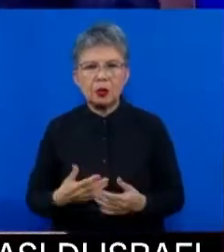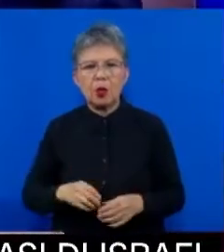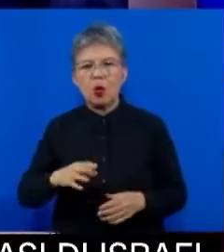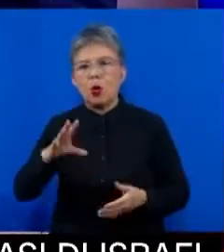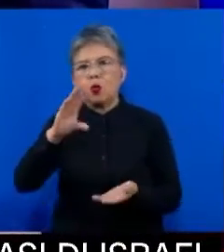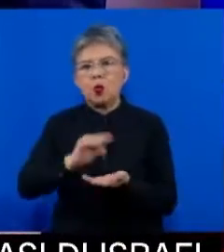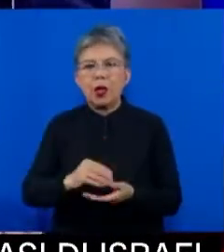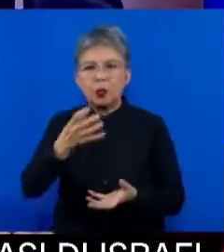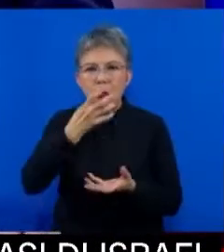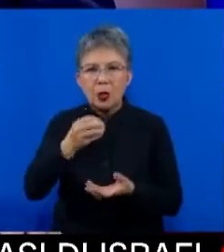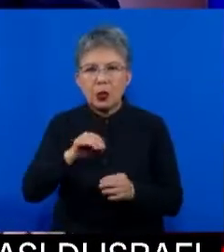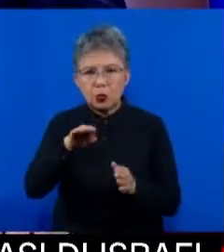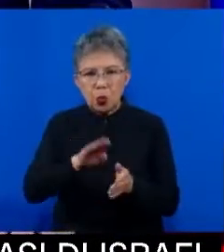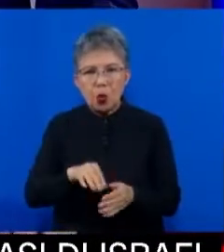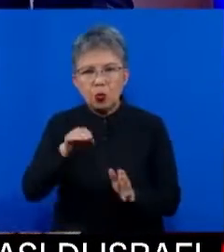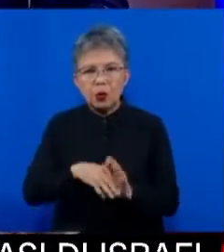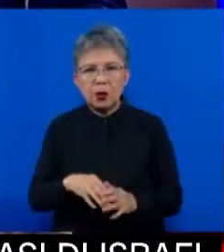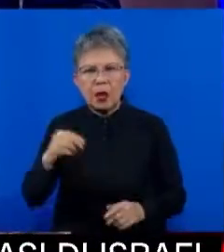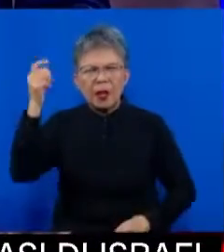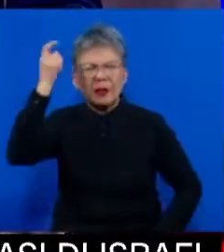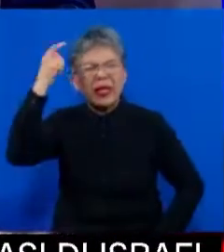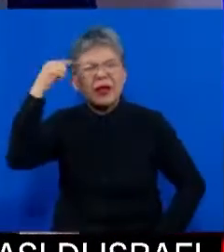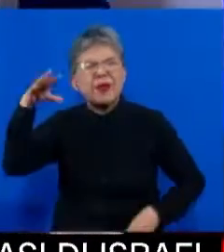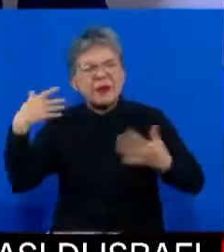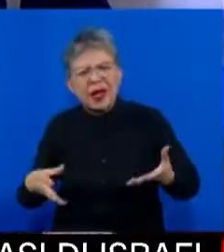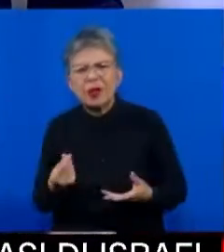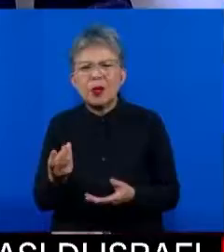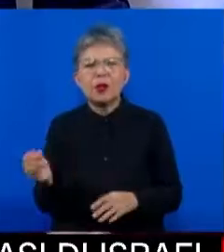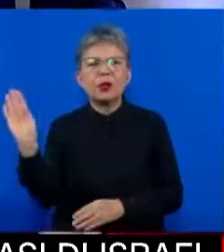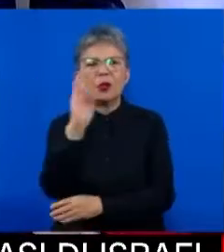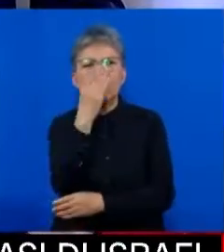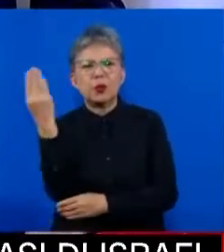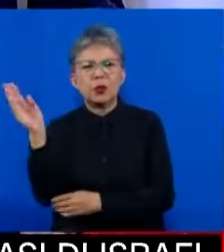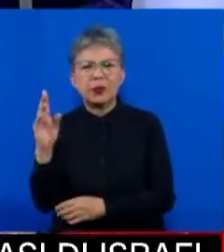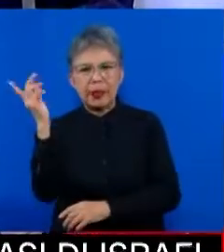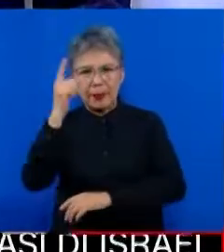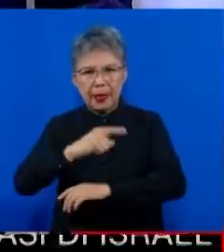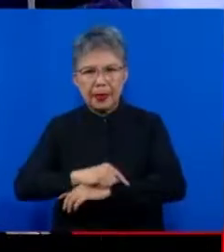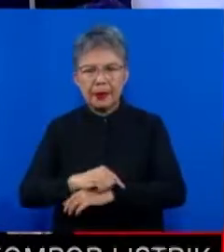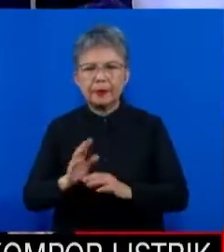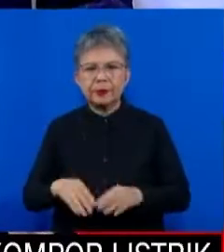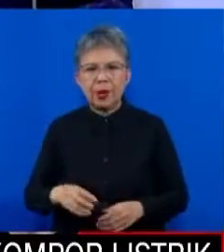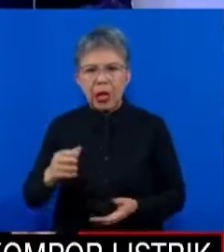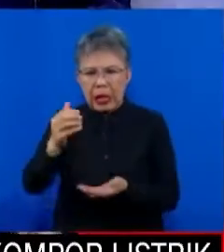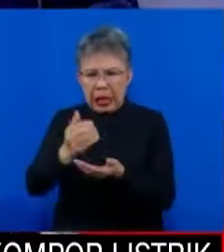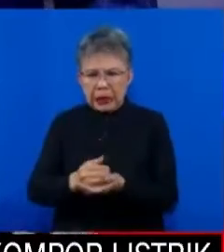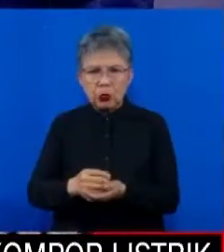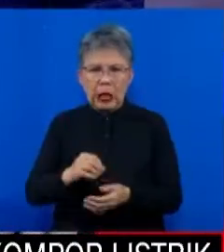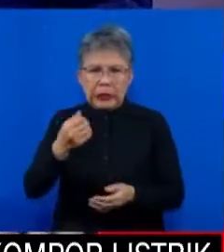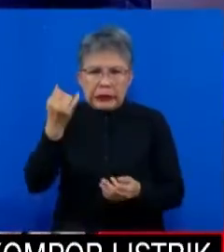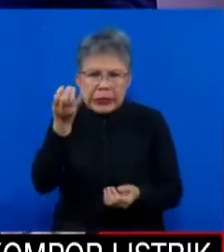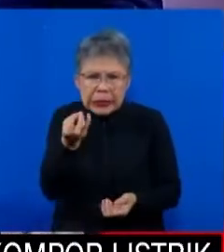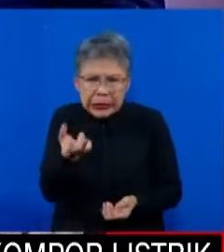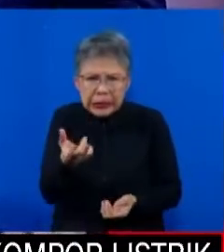kebutuhan pokok hingga putar otak menyiasati biaya transportasi sehari-hari. Dengan kondisi gaji serba sulit,